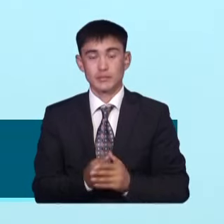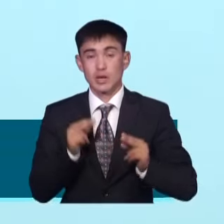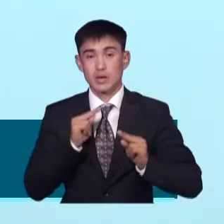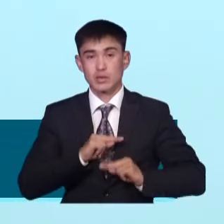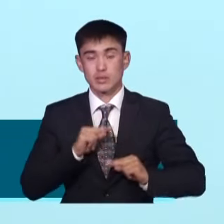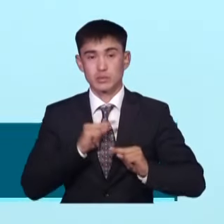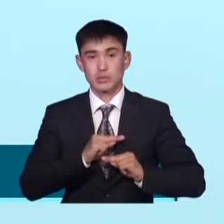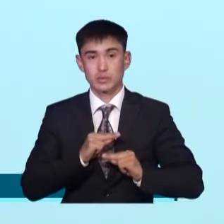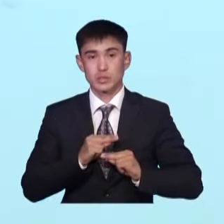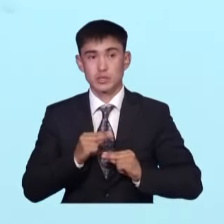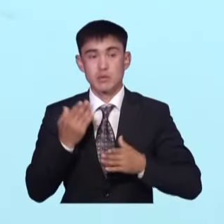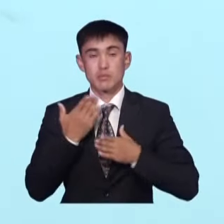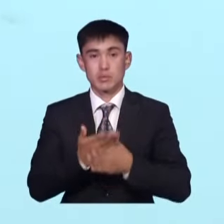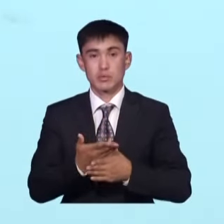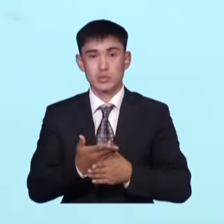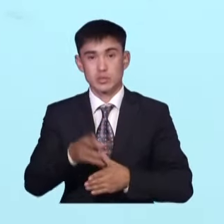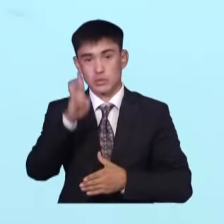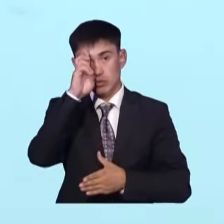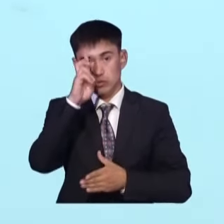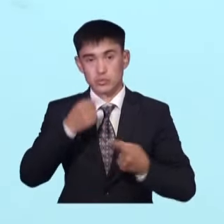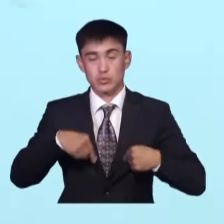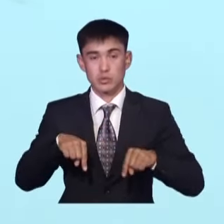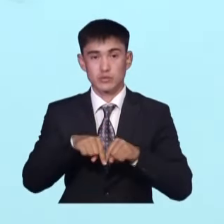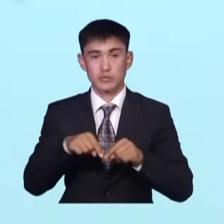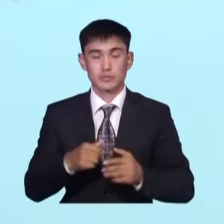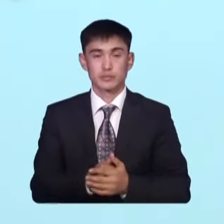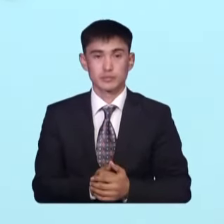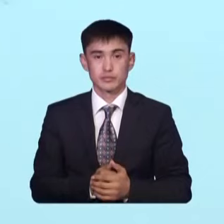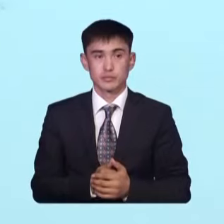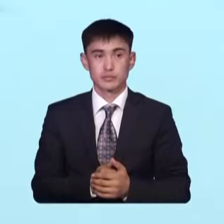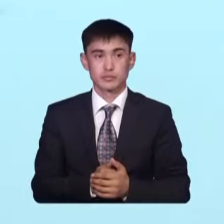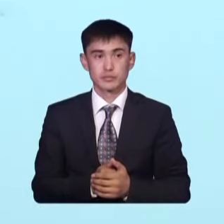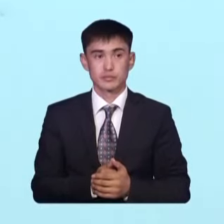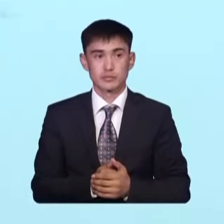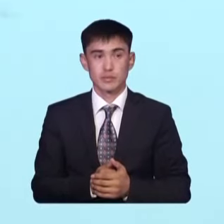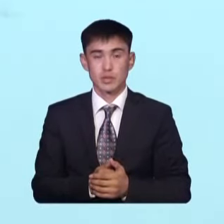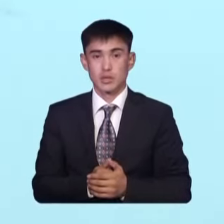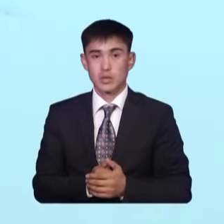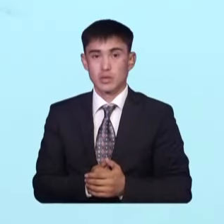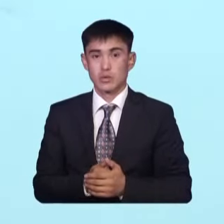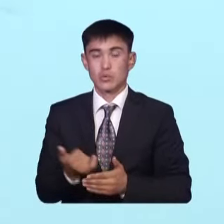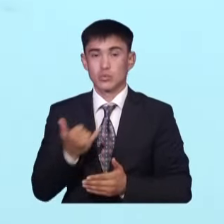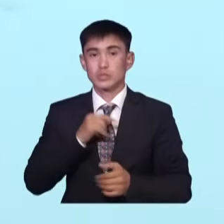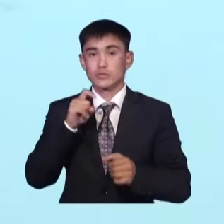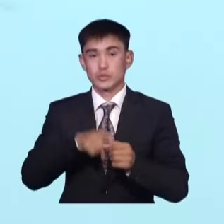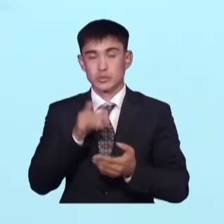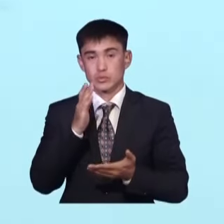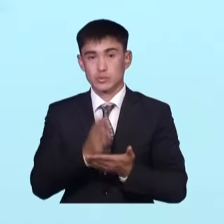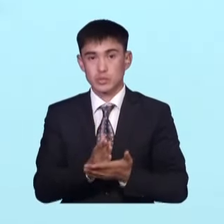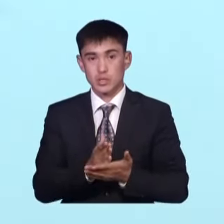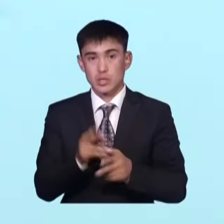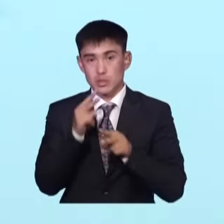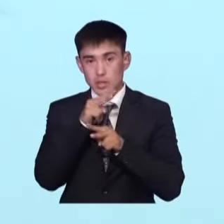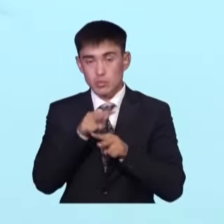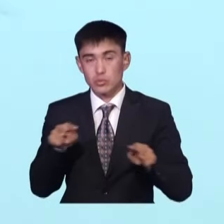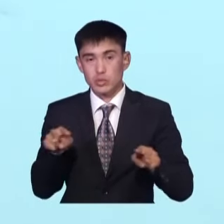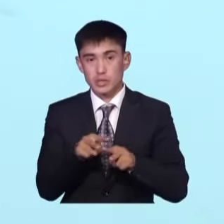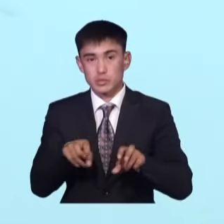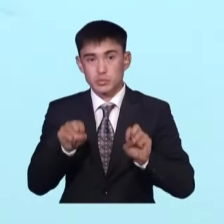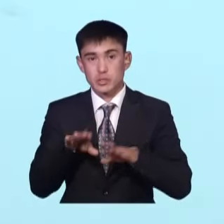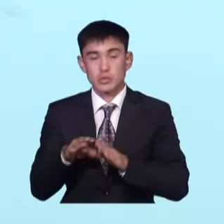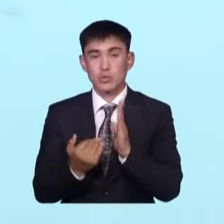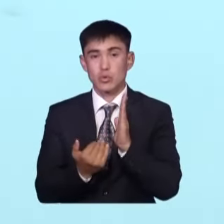работе, взаимной работе государственных органов, производственный травматизм у нас фиксируется, наблюдается